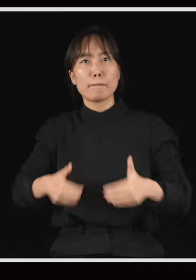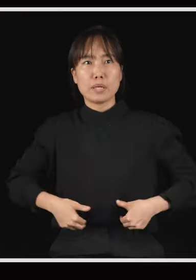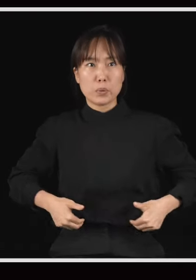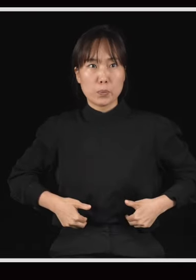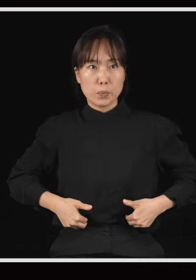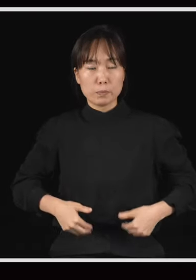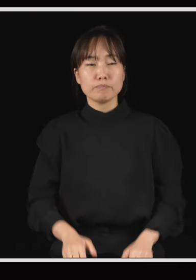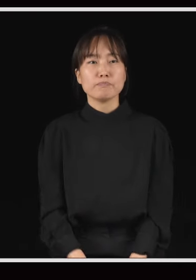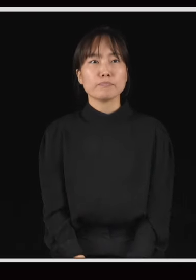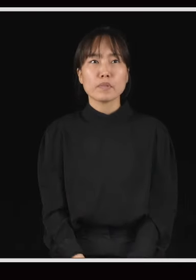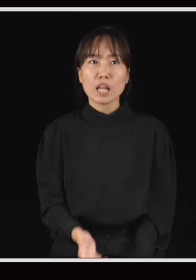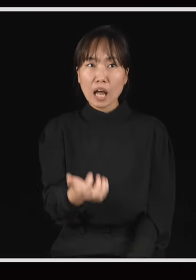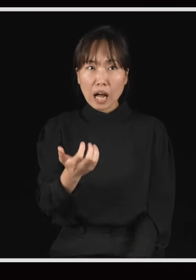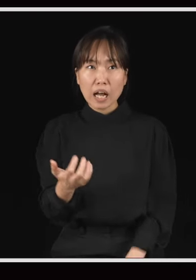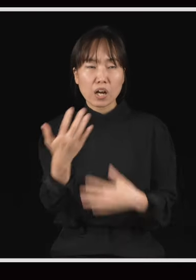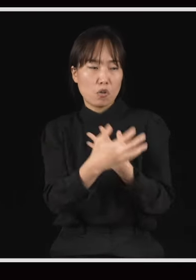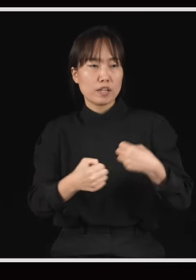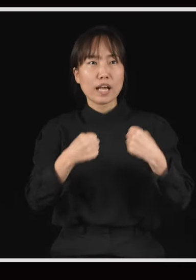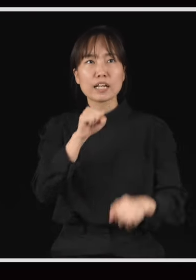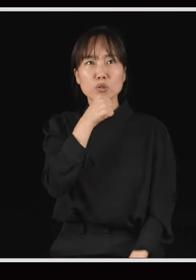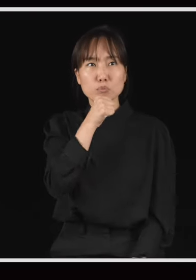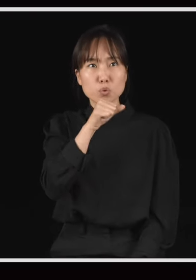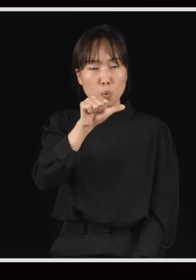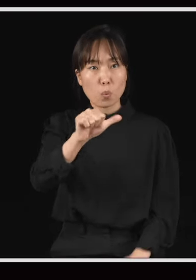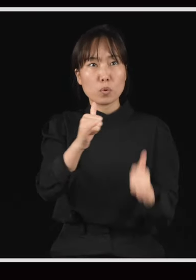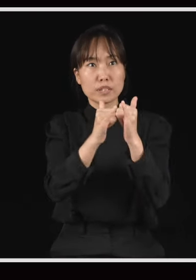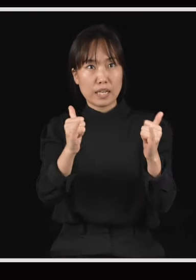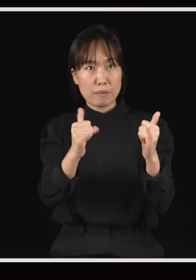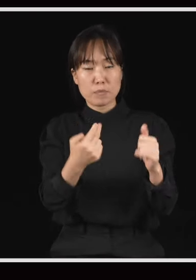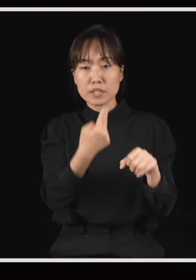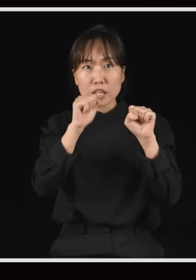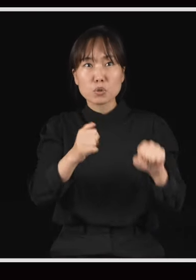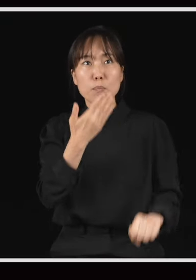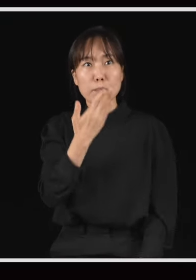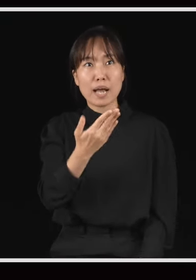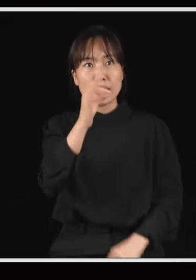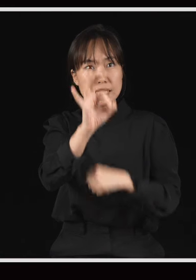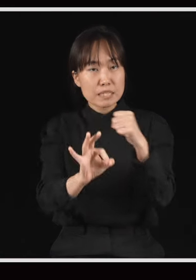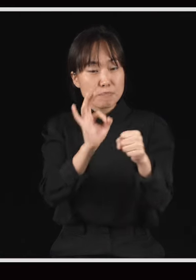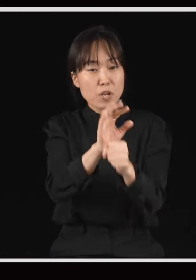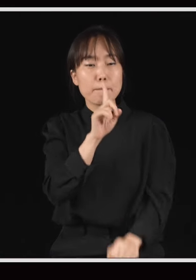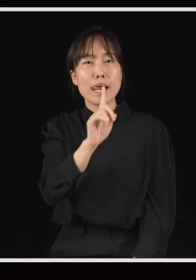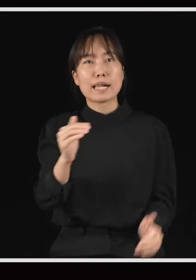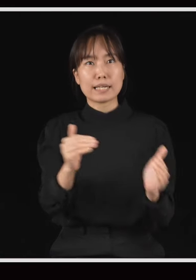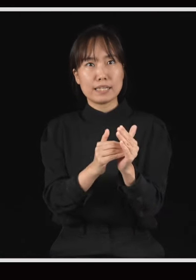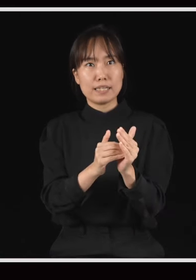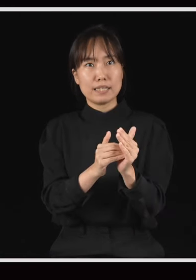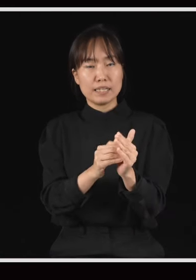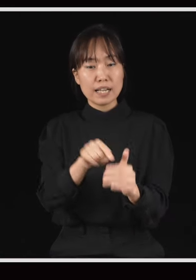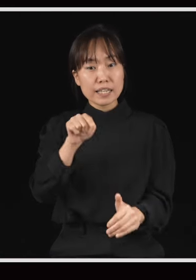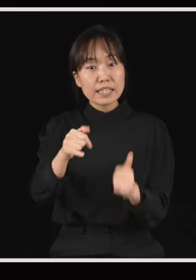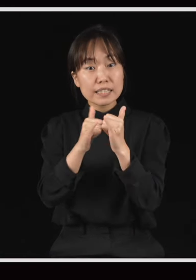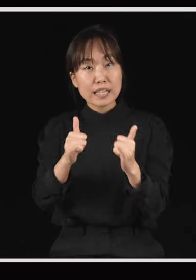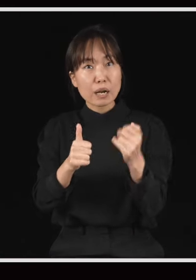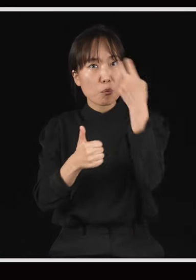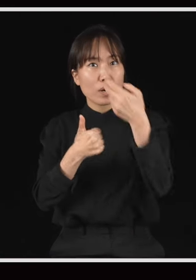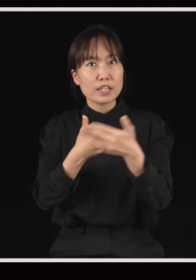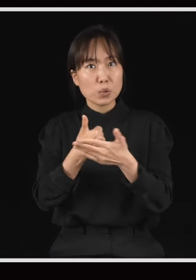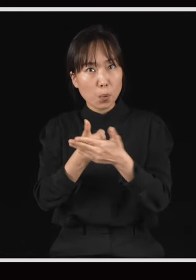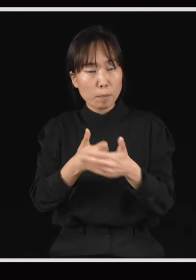제가 경미한 허약에서는 10년 정도 기대 명한 쪽으로 들어온다고 말씀드렸습니다. 그거를 5년으로